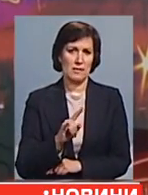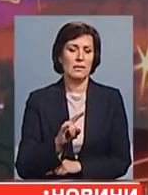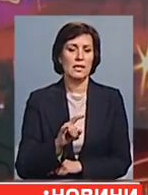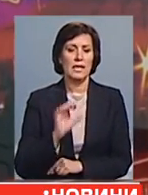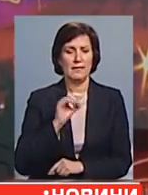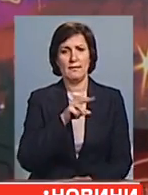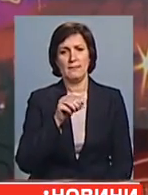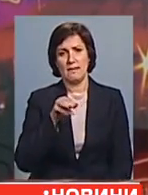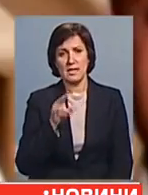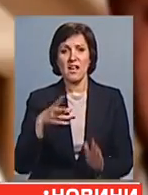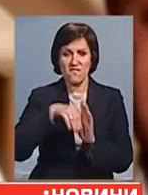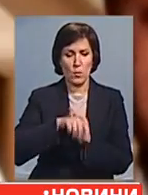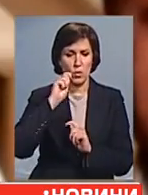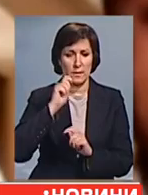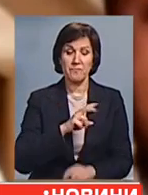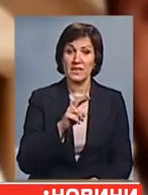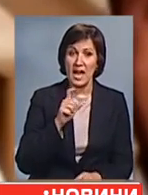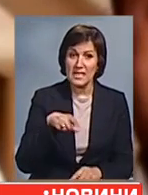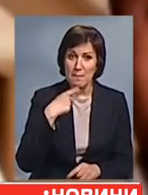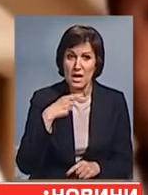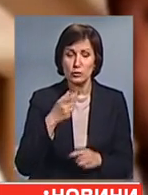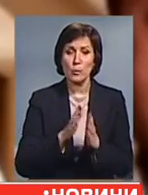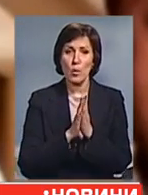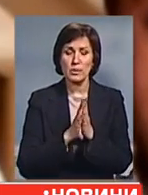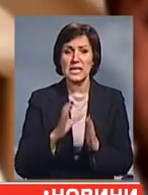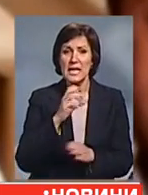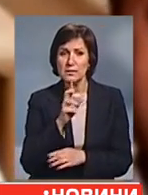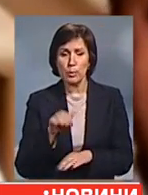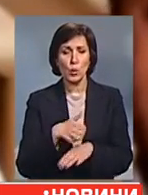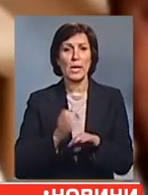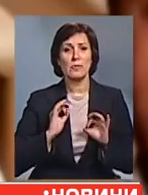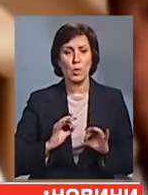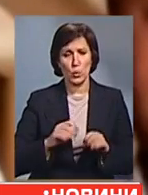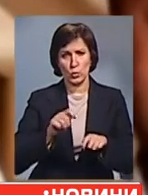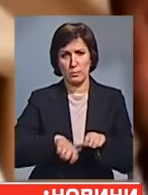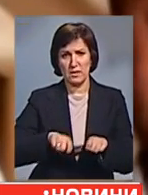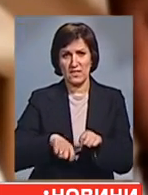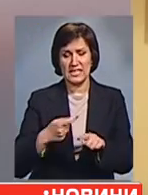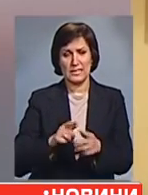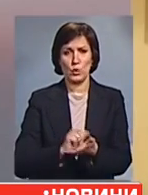и ДТЕК в Украине. Мустафа Найєм каже, що попросив СБУ та Генпрокуратуру